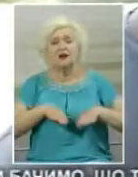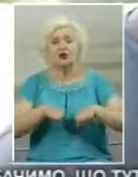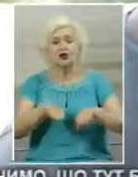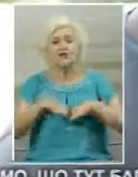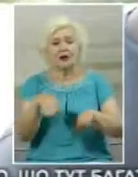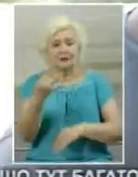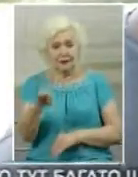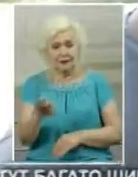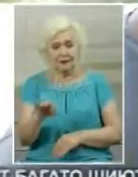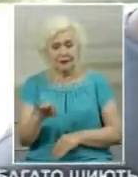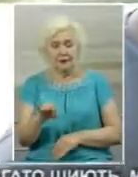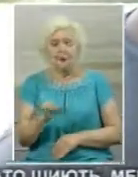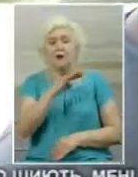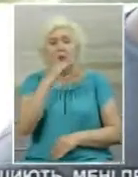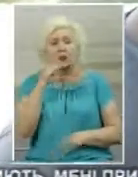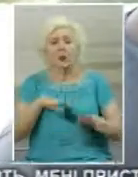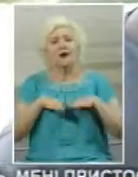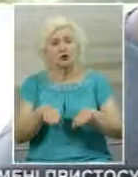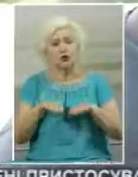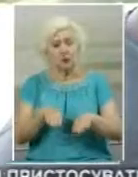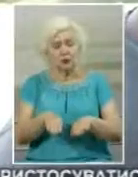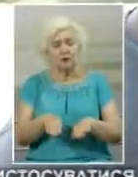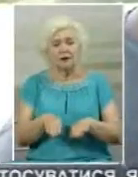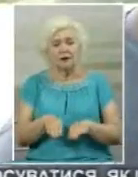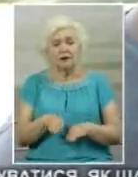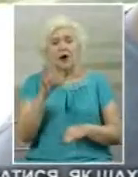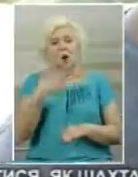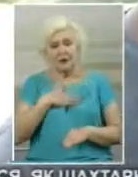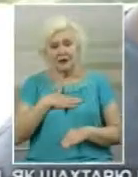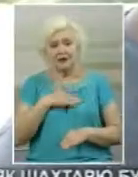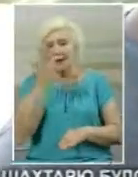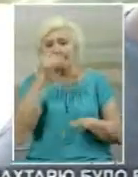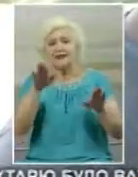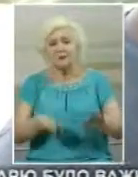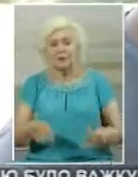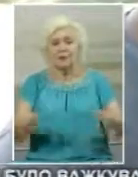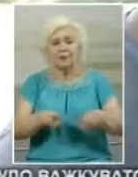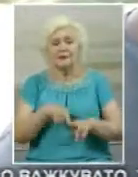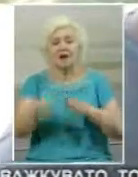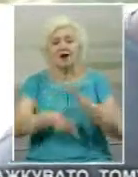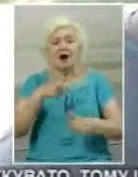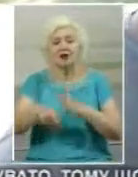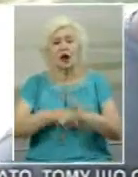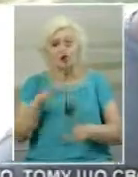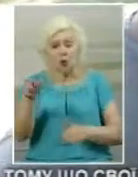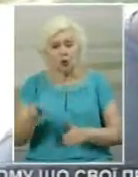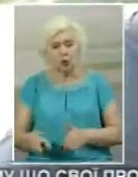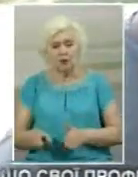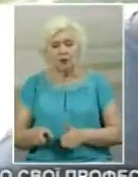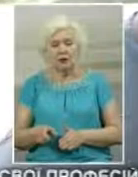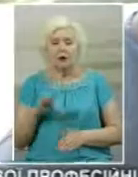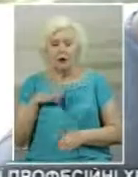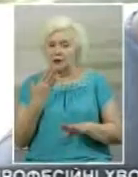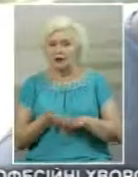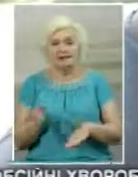швейний. Тут много шьють. Мені приспособиться як шахтеру